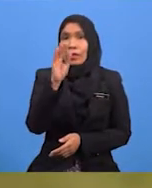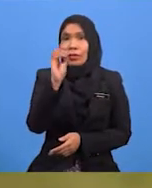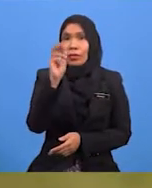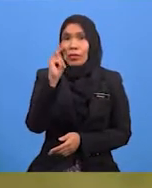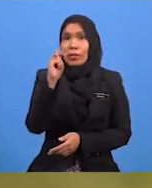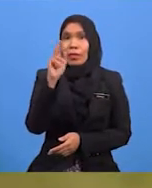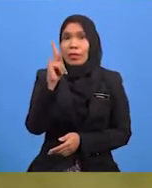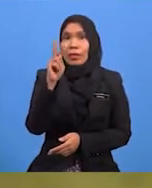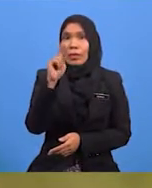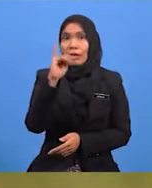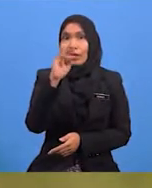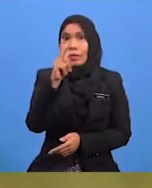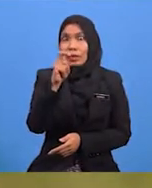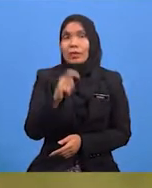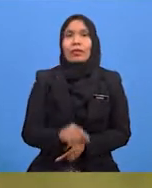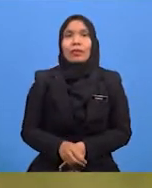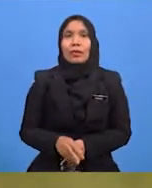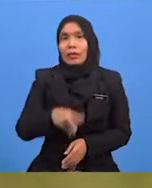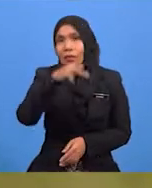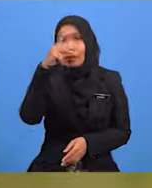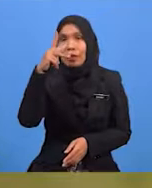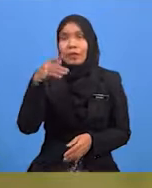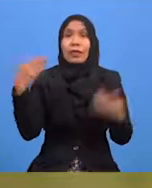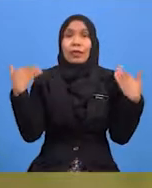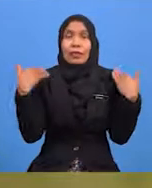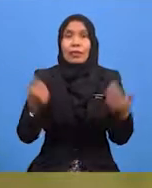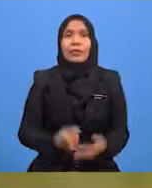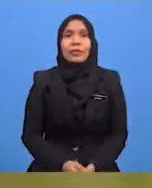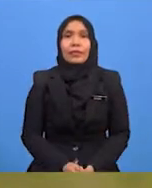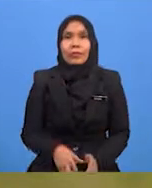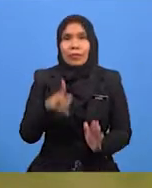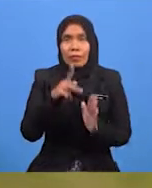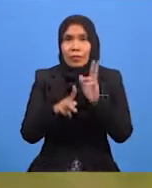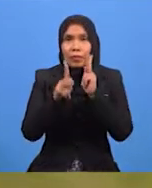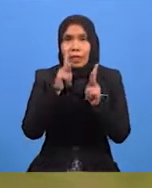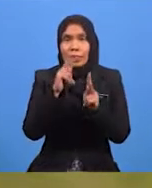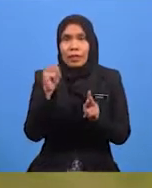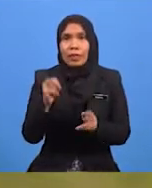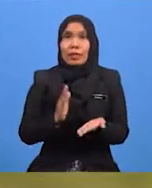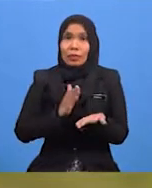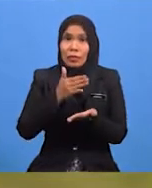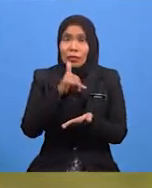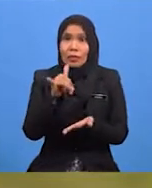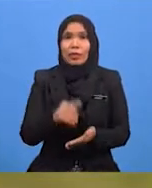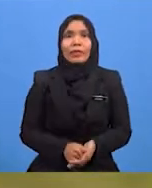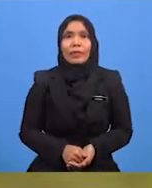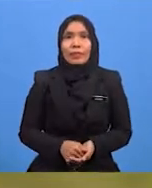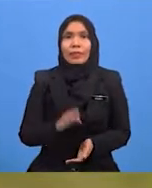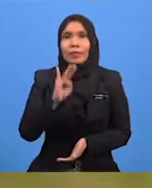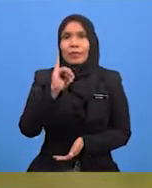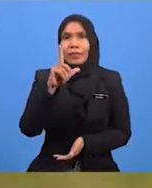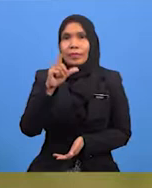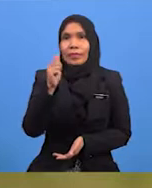konkret kerana bersifat maujud. Perkataan seterusnya ialah